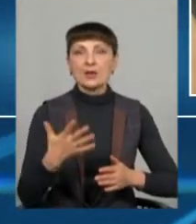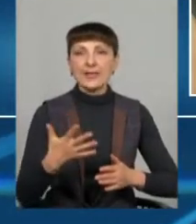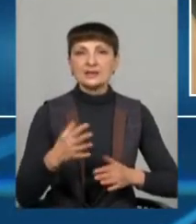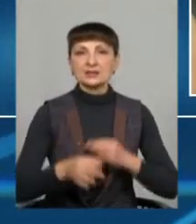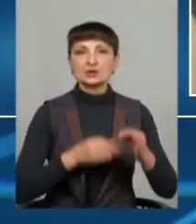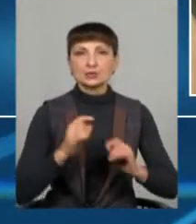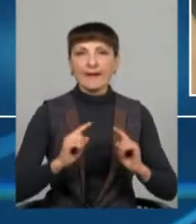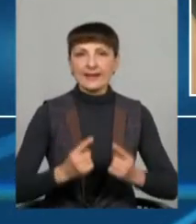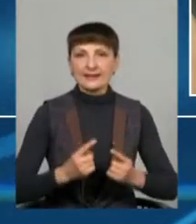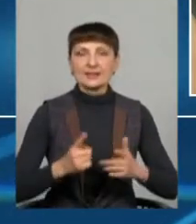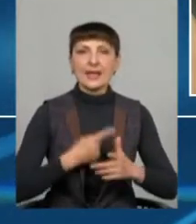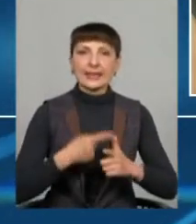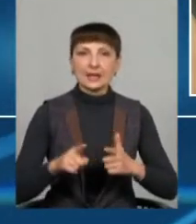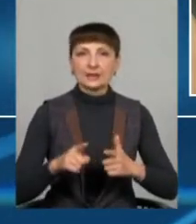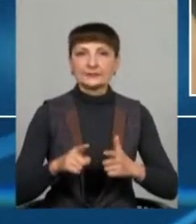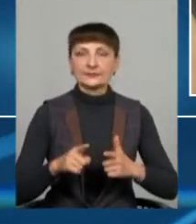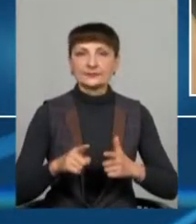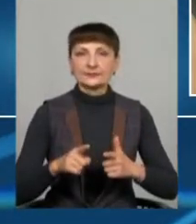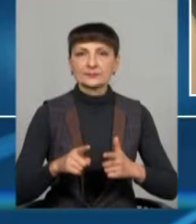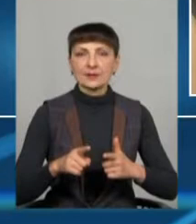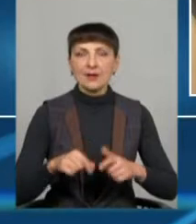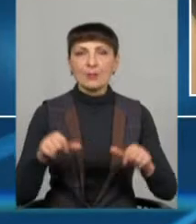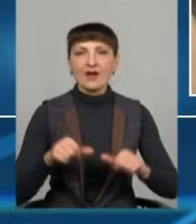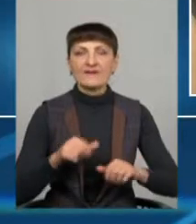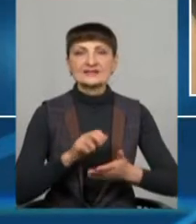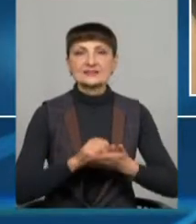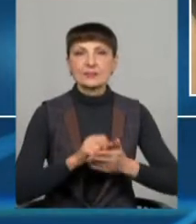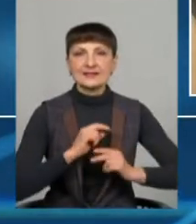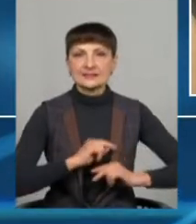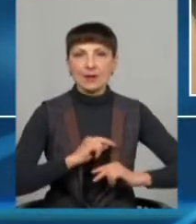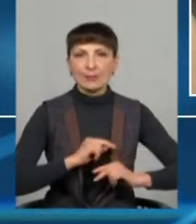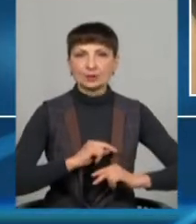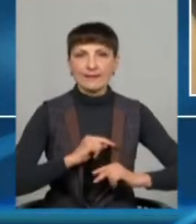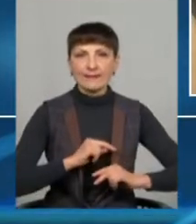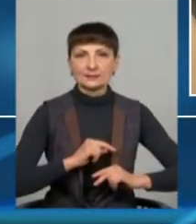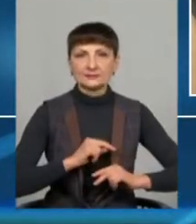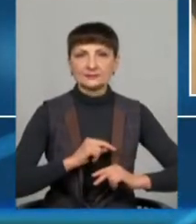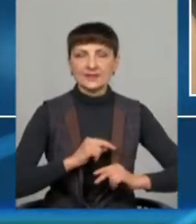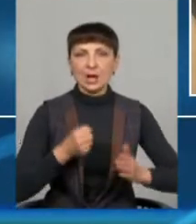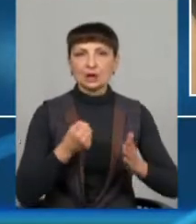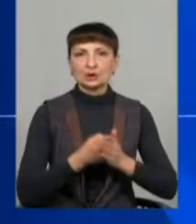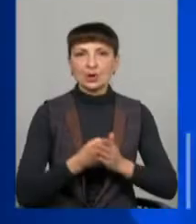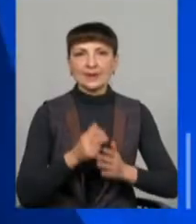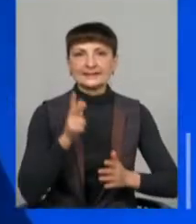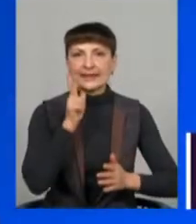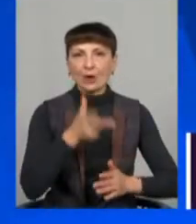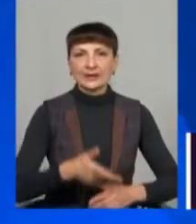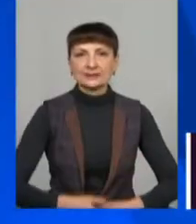до 45 суток ареста или же лишением права заниматься определенной деятельностью до